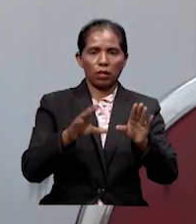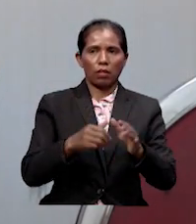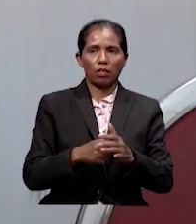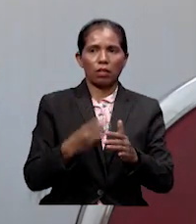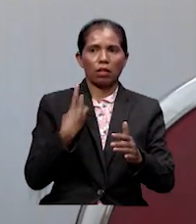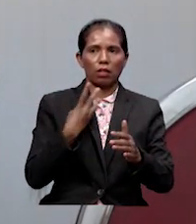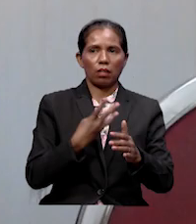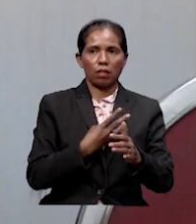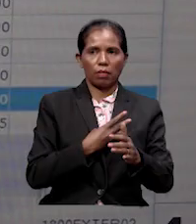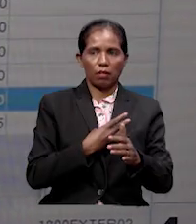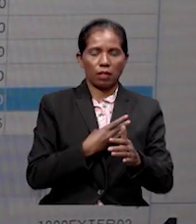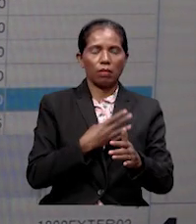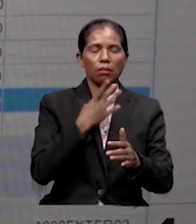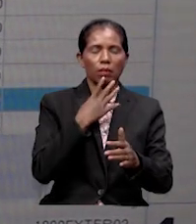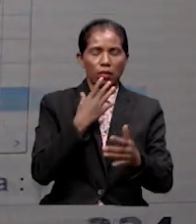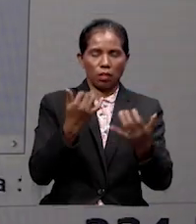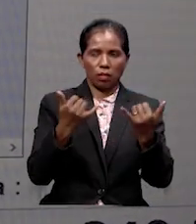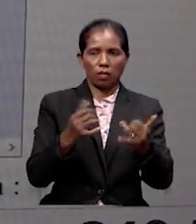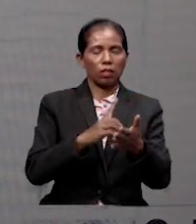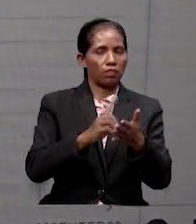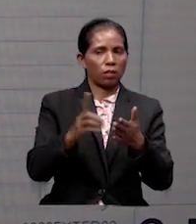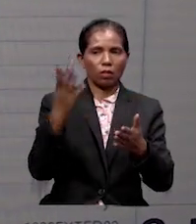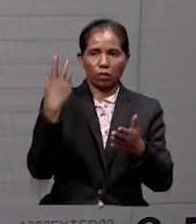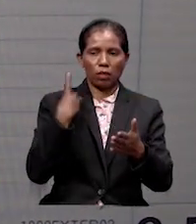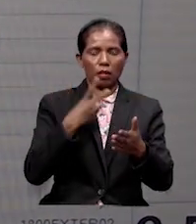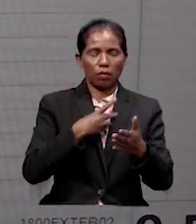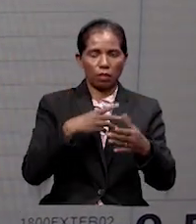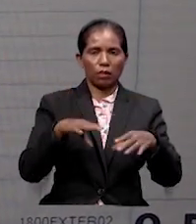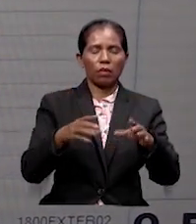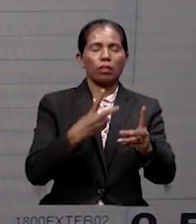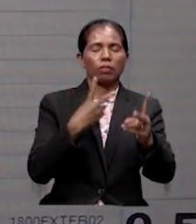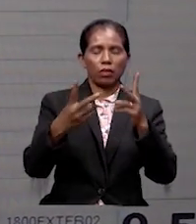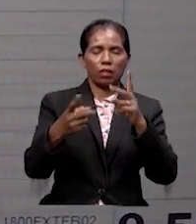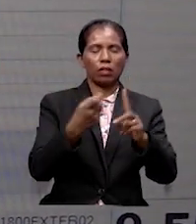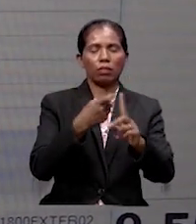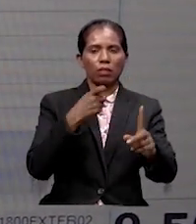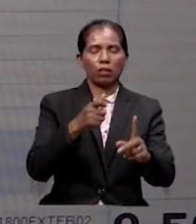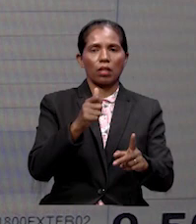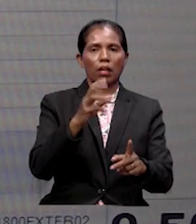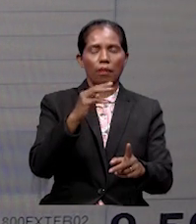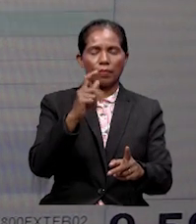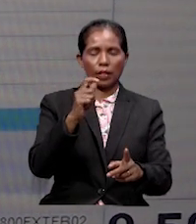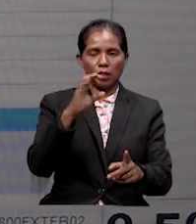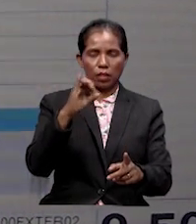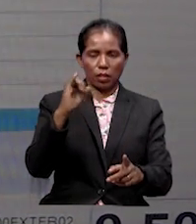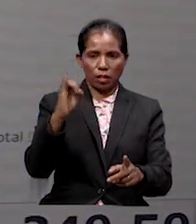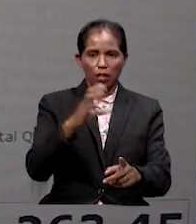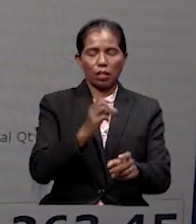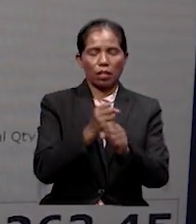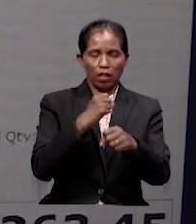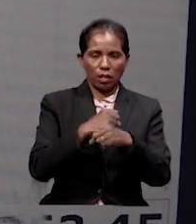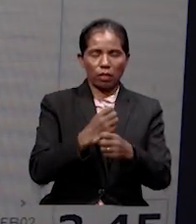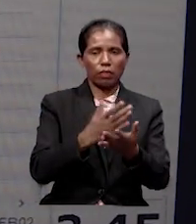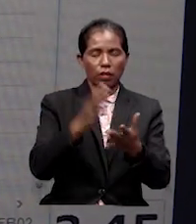minder agora stok lai. Poeng semana kutuk liba ami mo se tang biji tau sai fesa o MTCI. Halo na sosial jasa into me